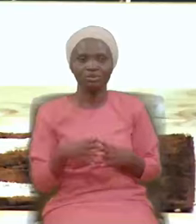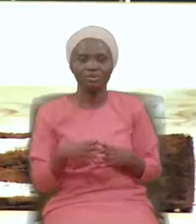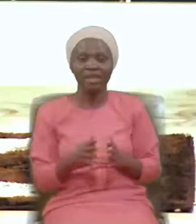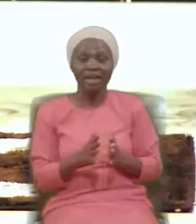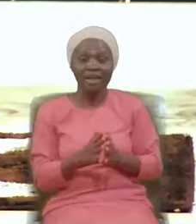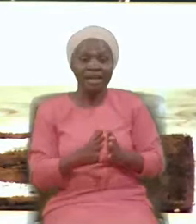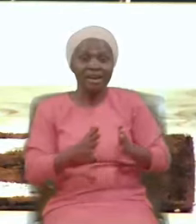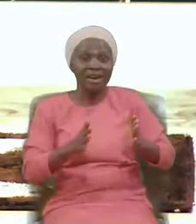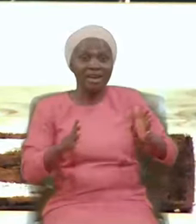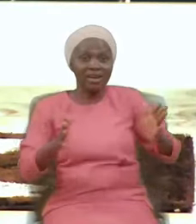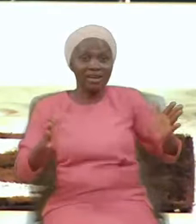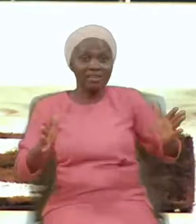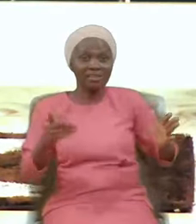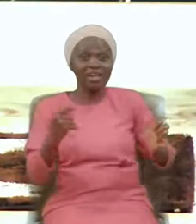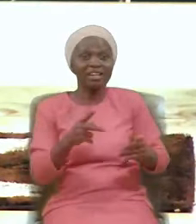tente. Amen.